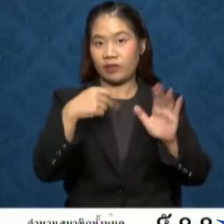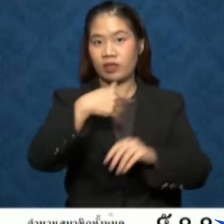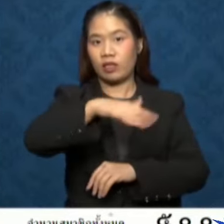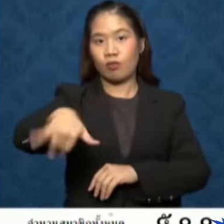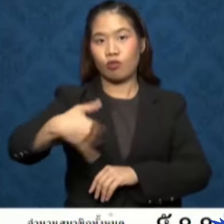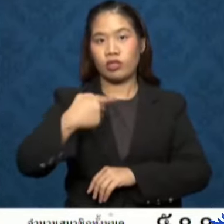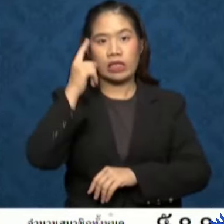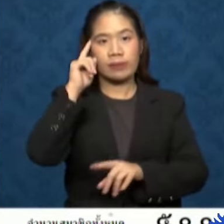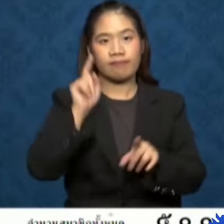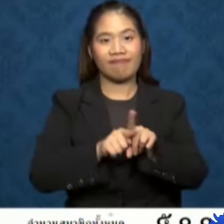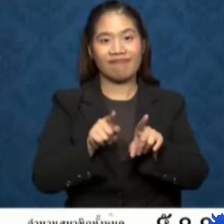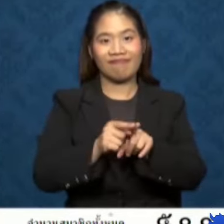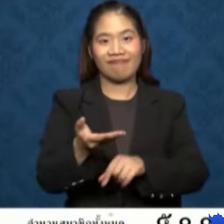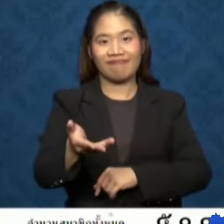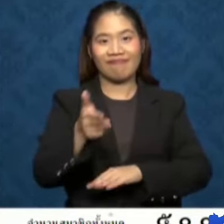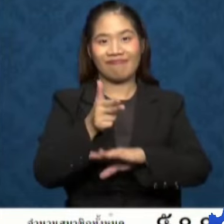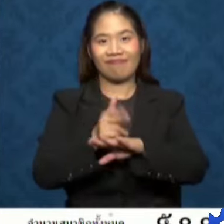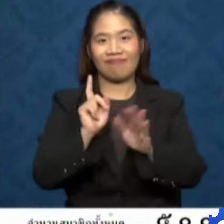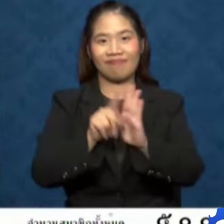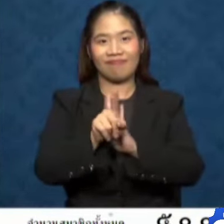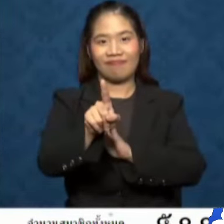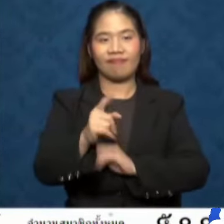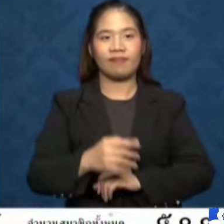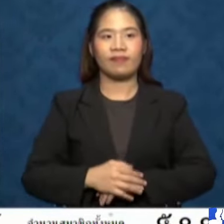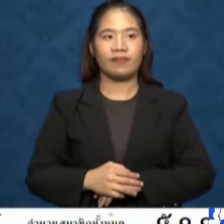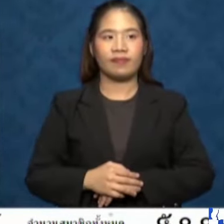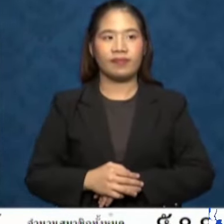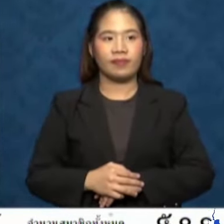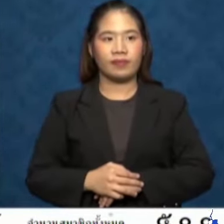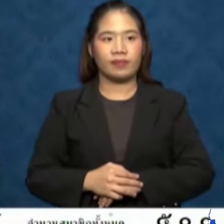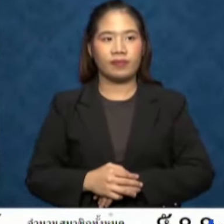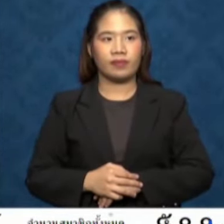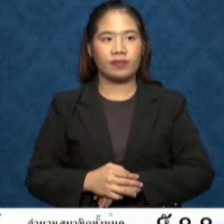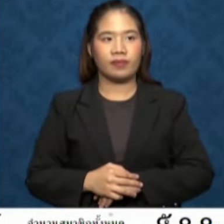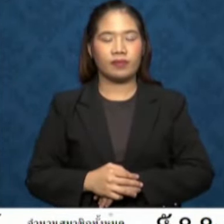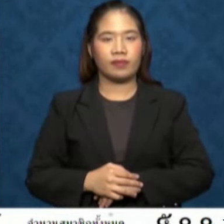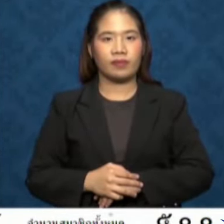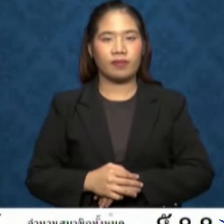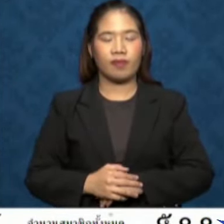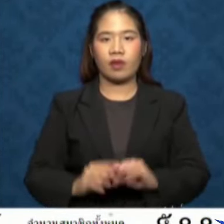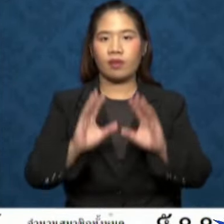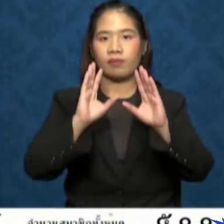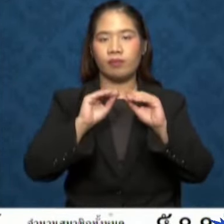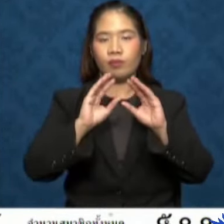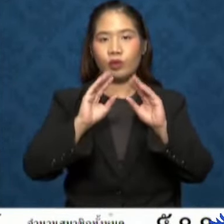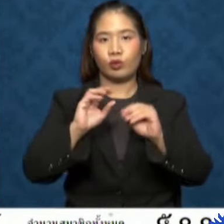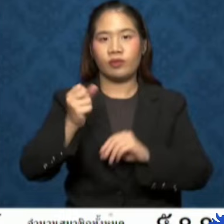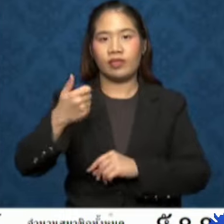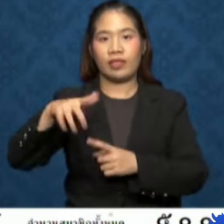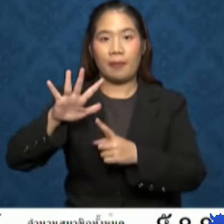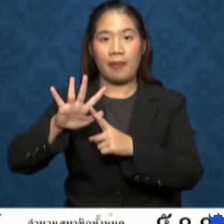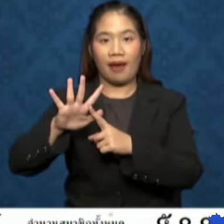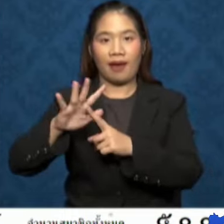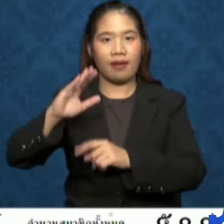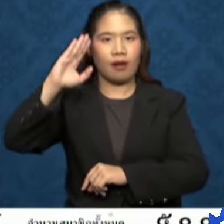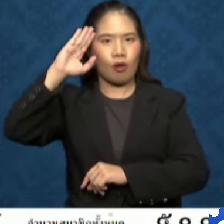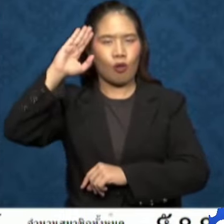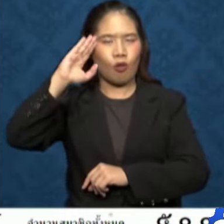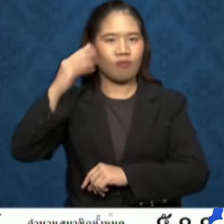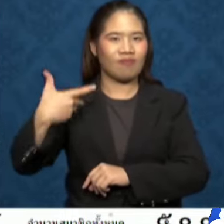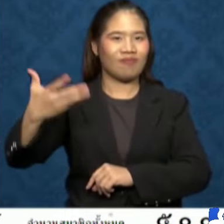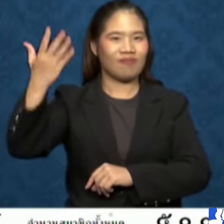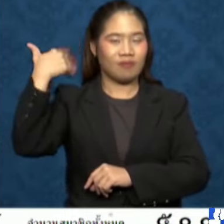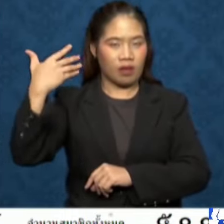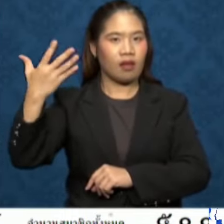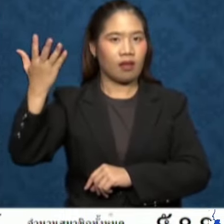ร่วมกันขอคลิปเลยครับ 1นาทีพประชุมกรรมประชุมสภากลาโหมครั้งล่าสุด